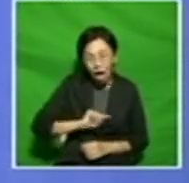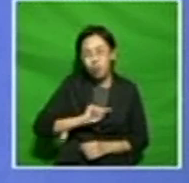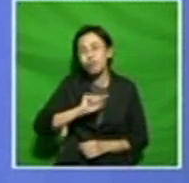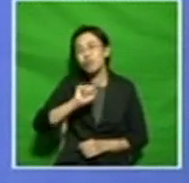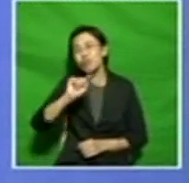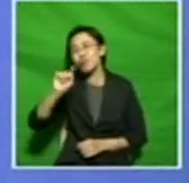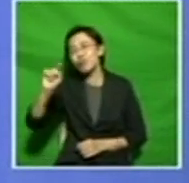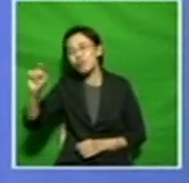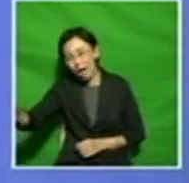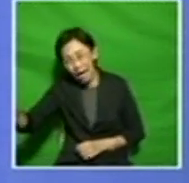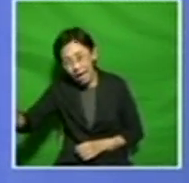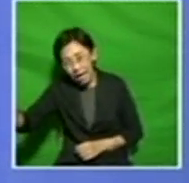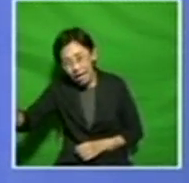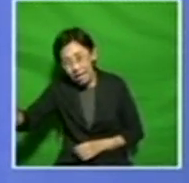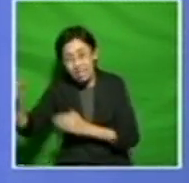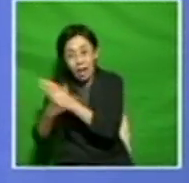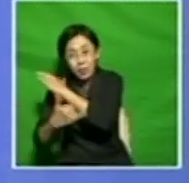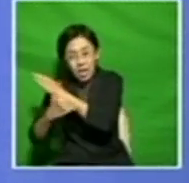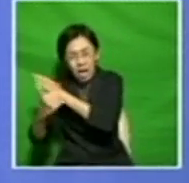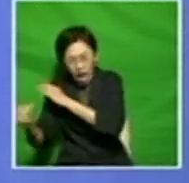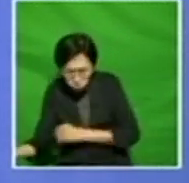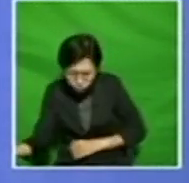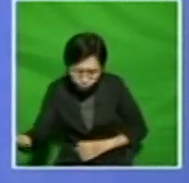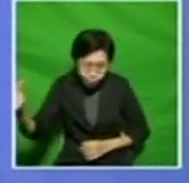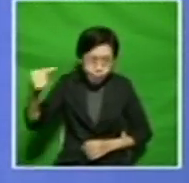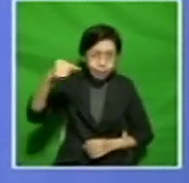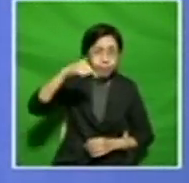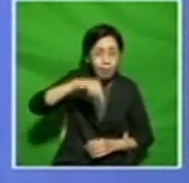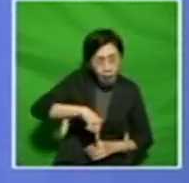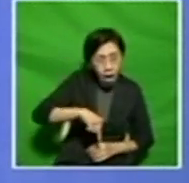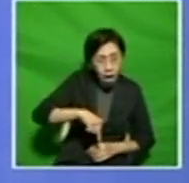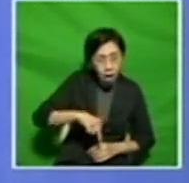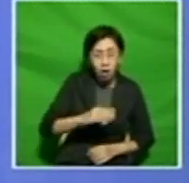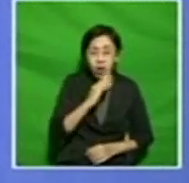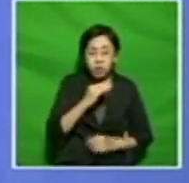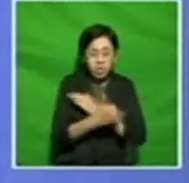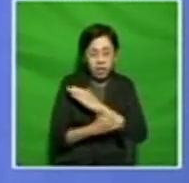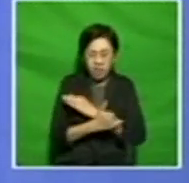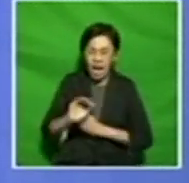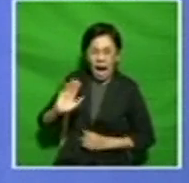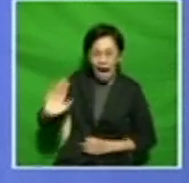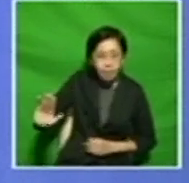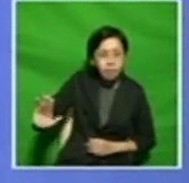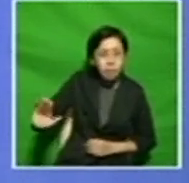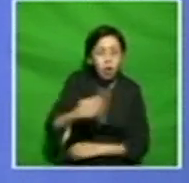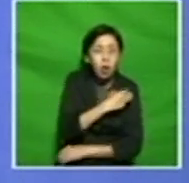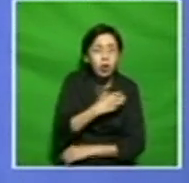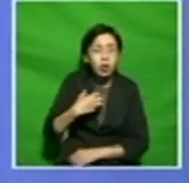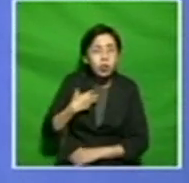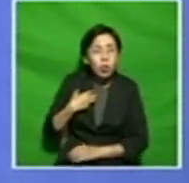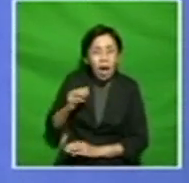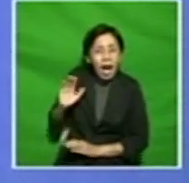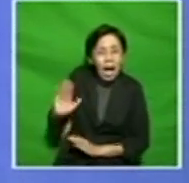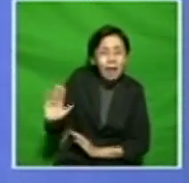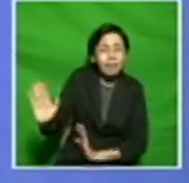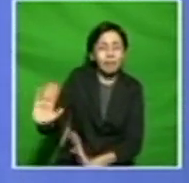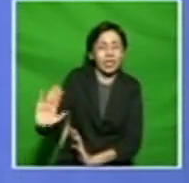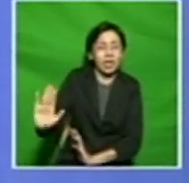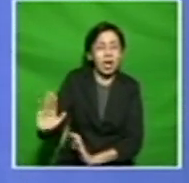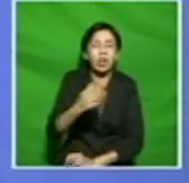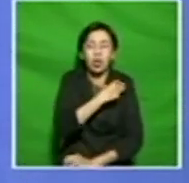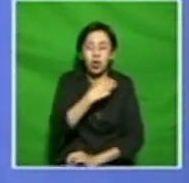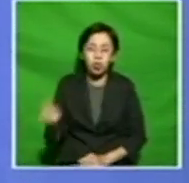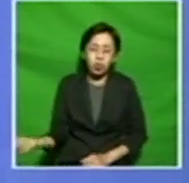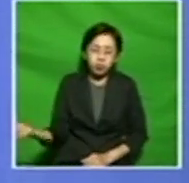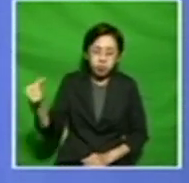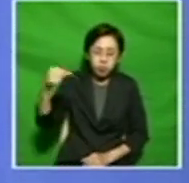าแล้ววันนี้เขาจำเป็นต้องกลับเข้ามาในประเทศเราถ้าเราบอกว่าชาวต่างประเทศห้ามเข้าทั้งหมดมันก็คงเป็นไปไม่ได้เพราะเขาจะต้องเข้าม